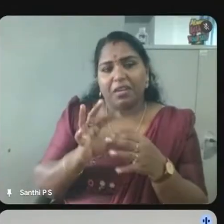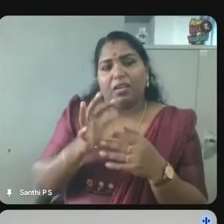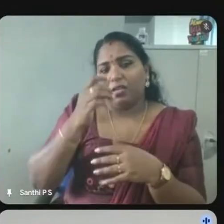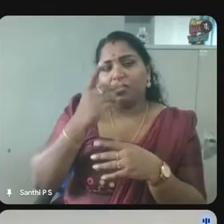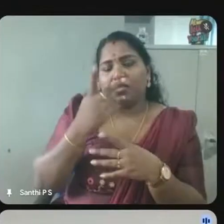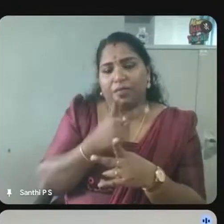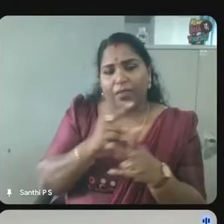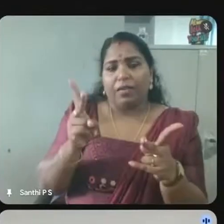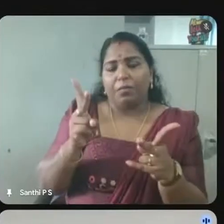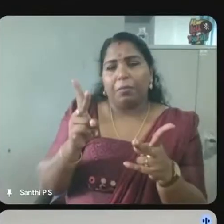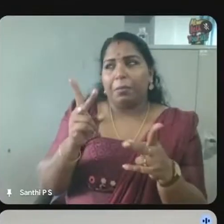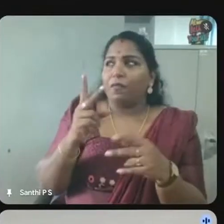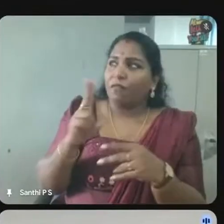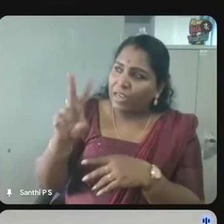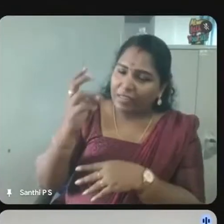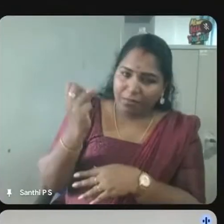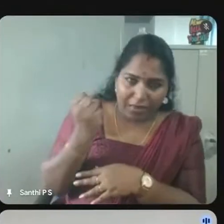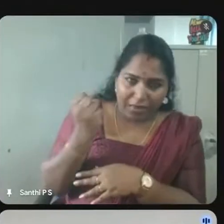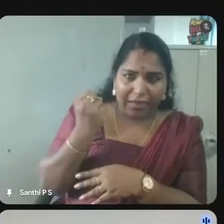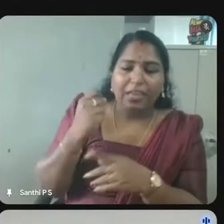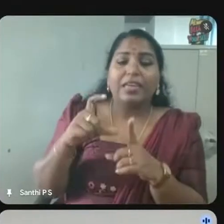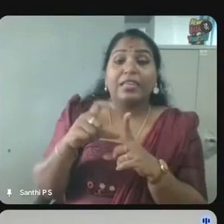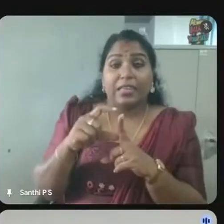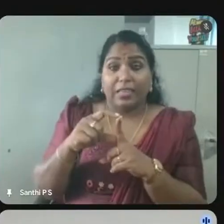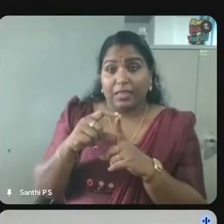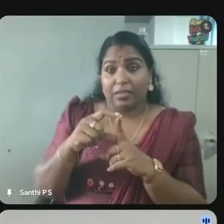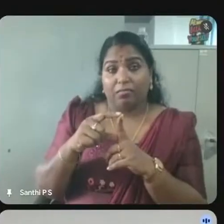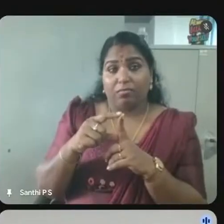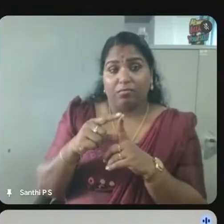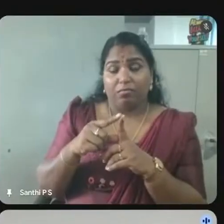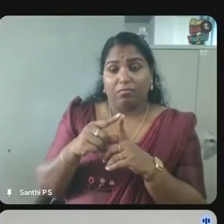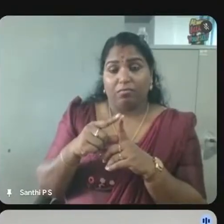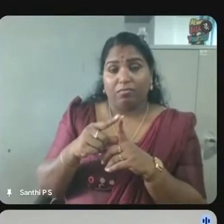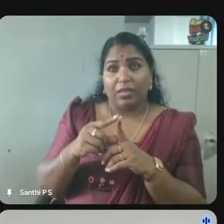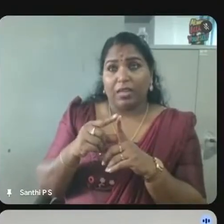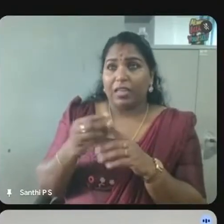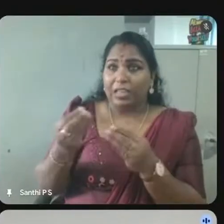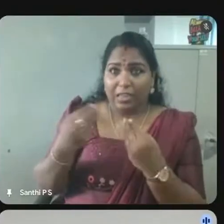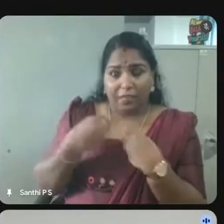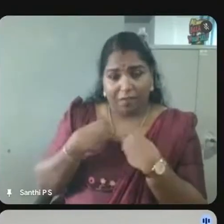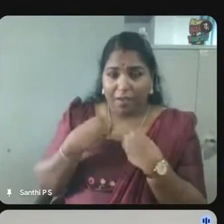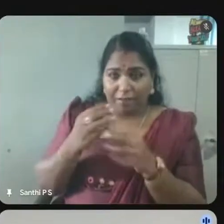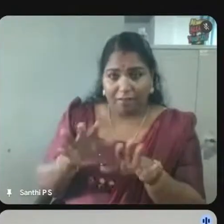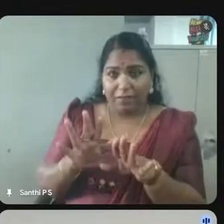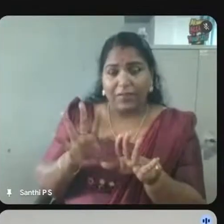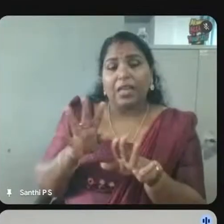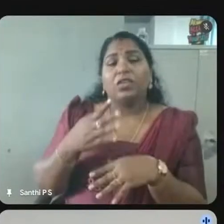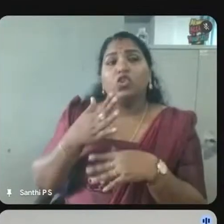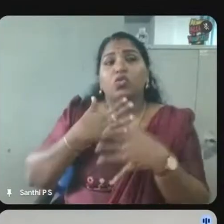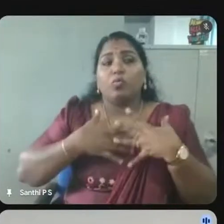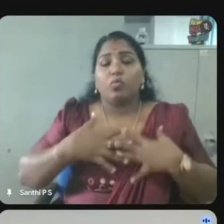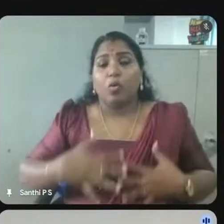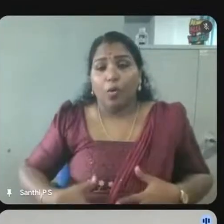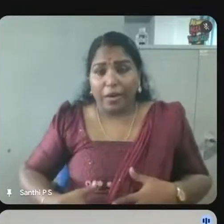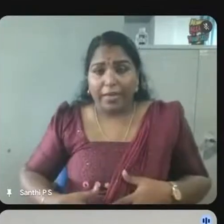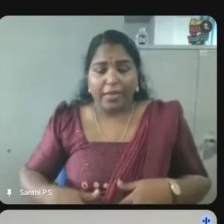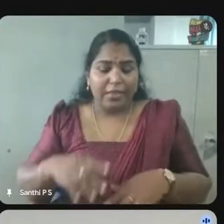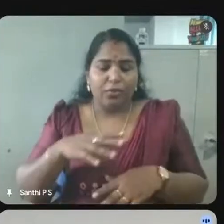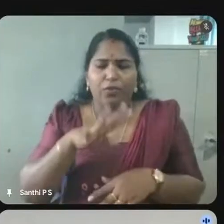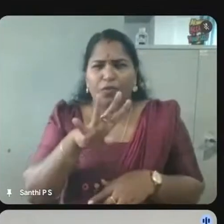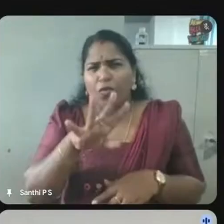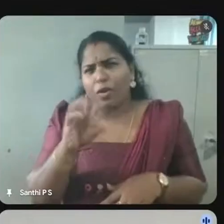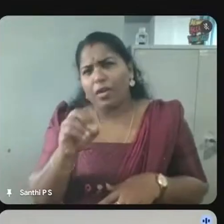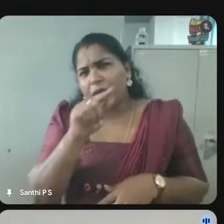സൺലൈറ്റിൽ നിന്ന് നമുക്ക് കിട്ടുന്ന വൈറ്റമിൻ ഡി, പക്ഷേ ഫുൾ കവർ ചെയ്ത ഡ്രസ്സ് ഇട്ടിട്ട് നമ്മൾ സൺലൈറ്റിൽ ഇരുന്നിട്ട് കാര്യമില്ല. ഒരു 40% സ്കിൻ എക്സ്പോസ്ഡ്